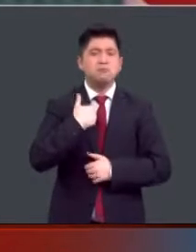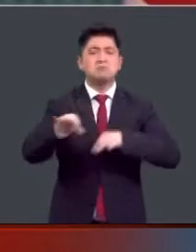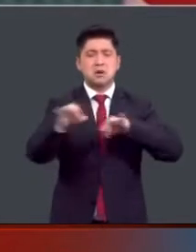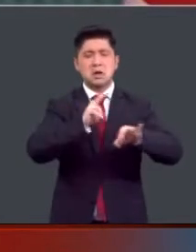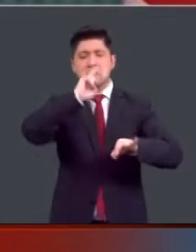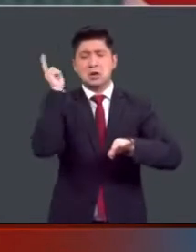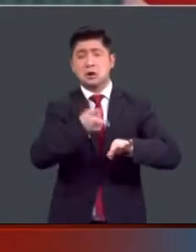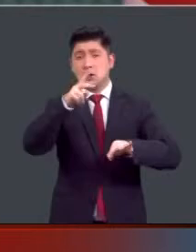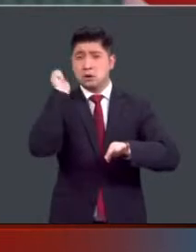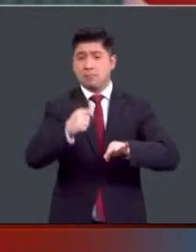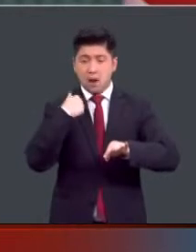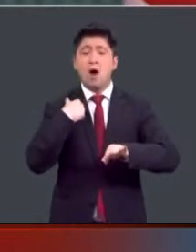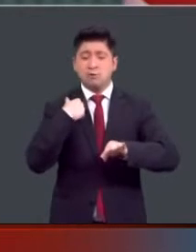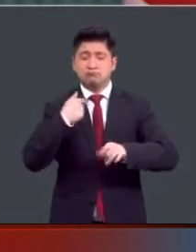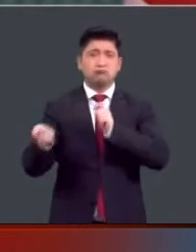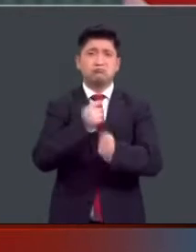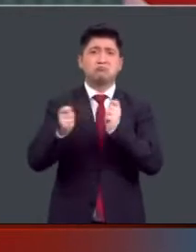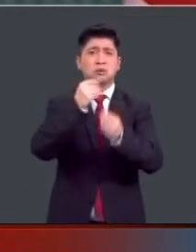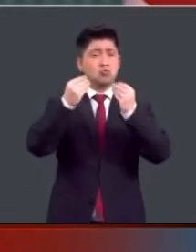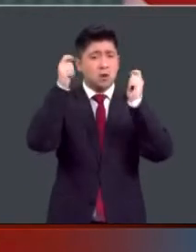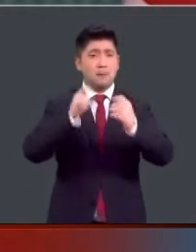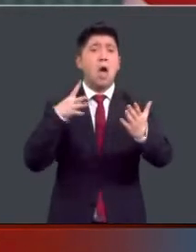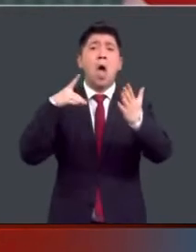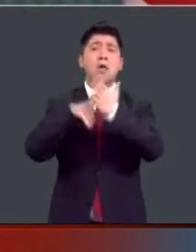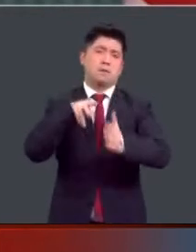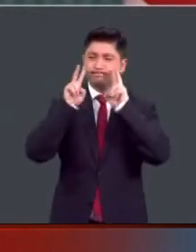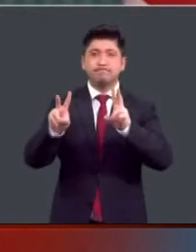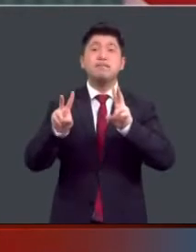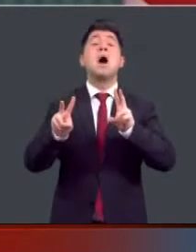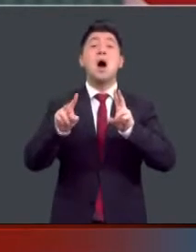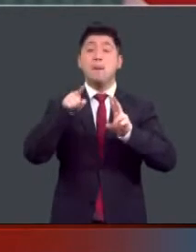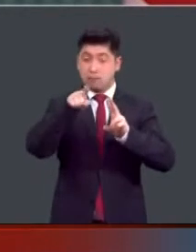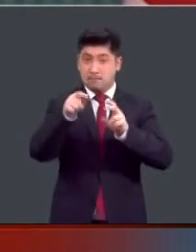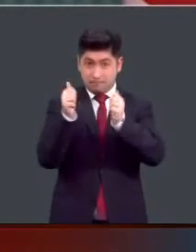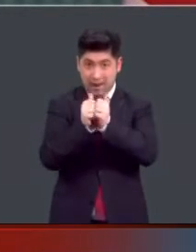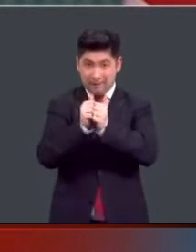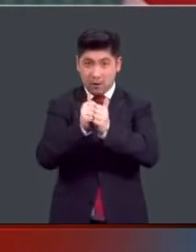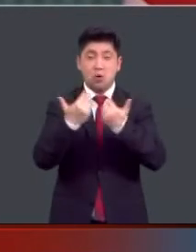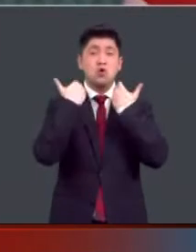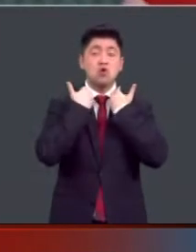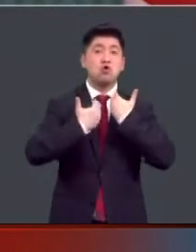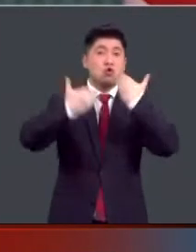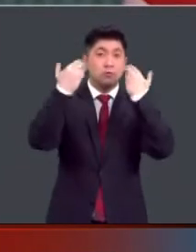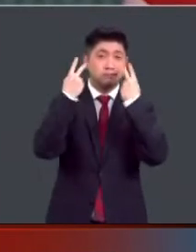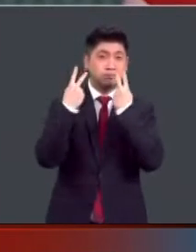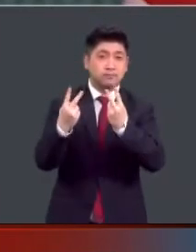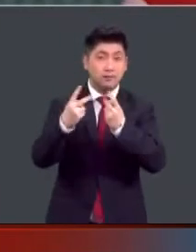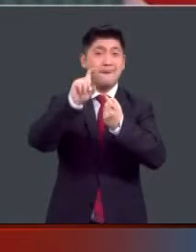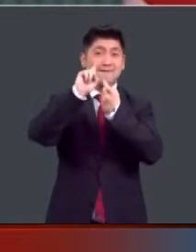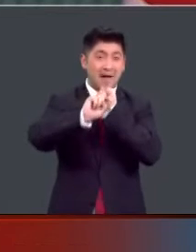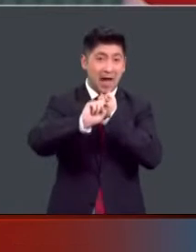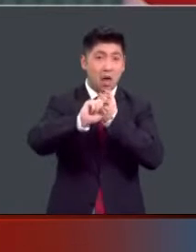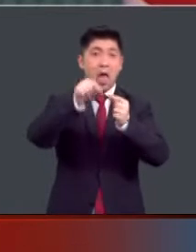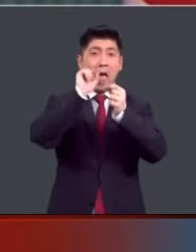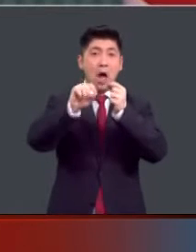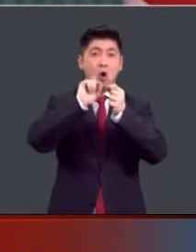mi hayata geçirmek suretiyle hedeflerimize ulaşacağız Cumhurbaşkanı Erdoğan Çok yakında rephone Paketlerin